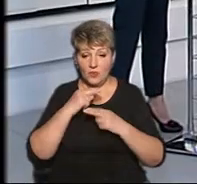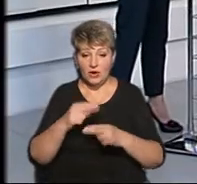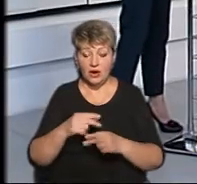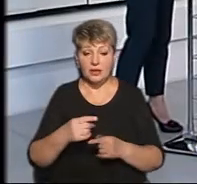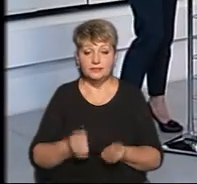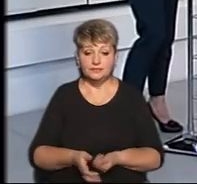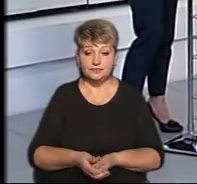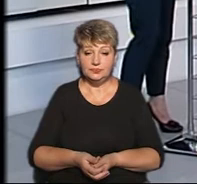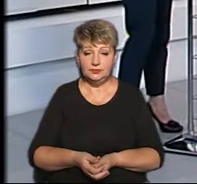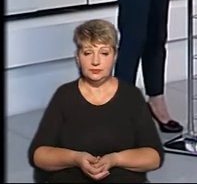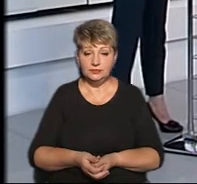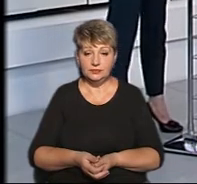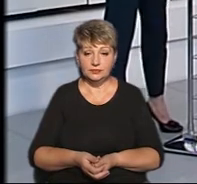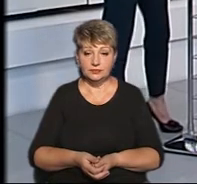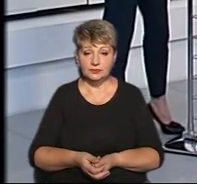екран.